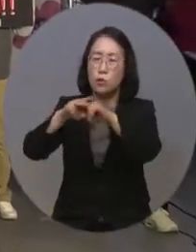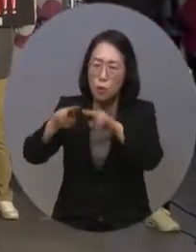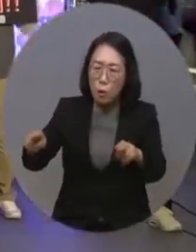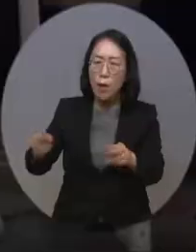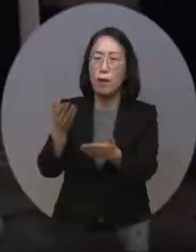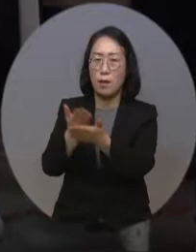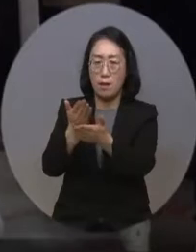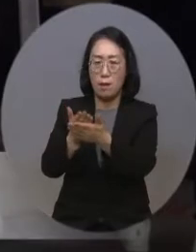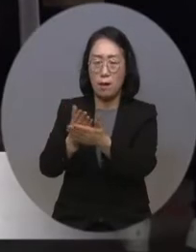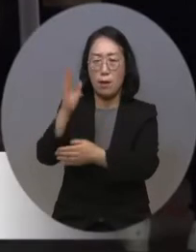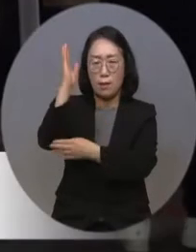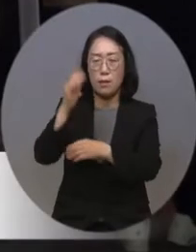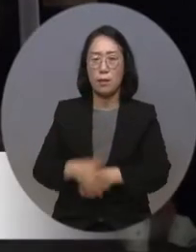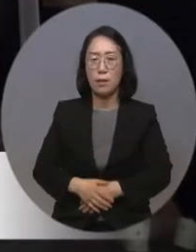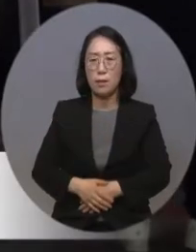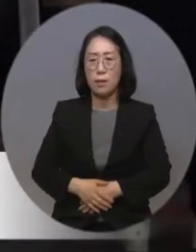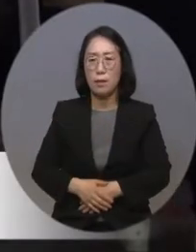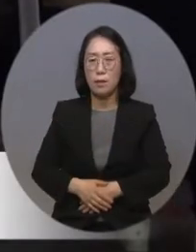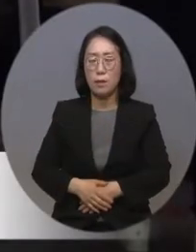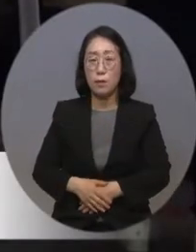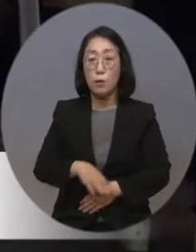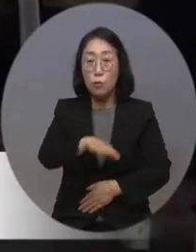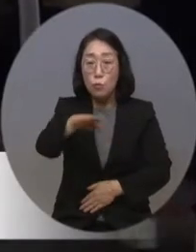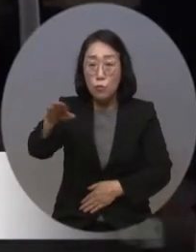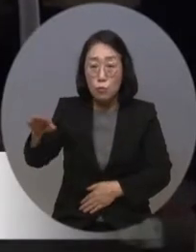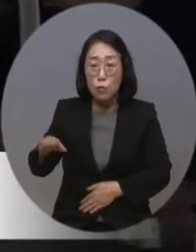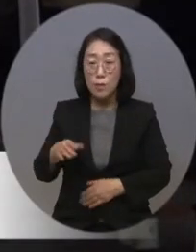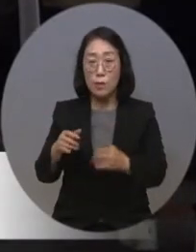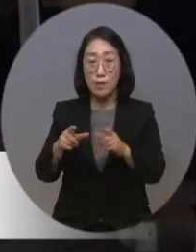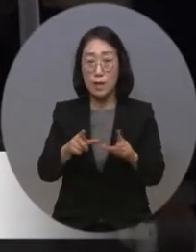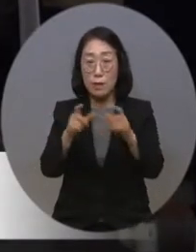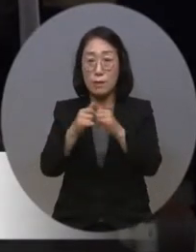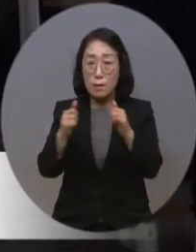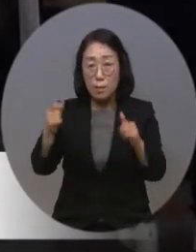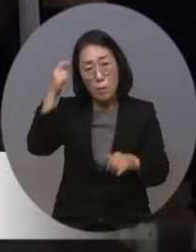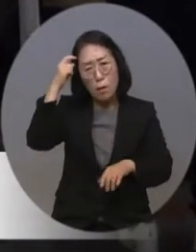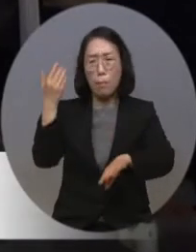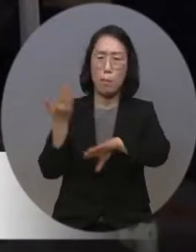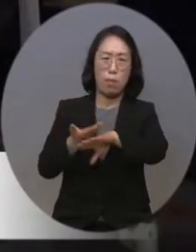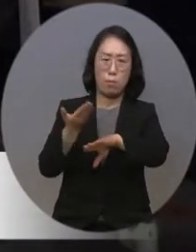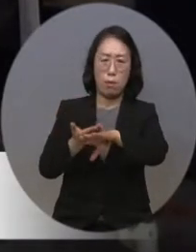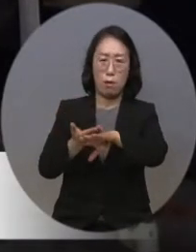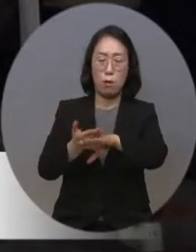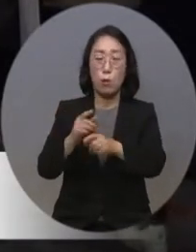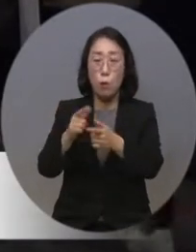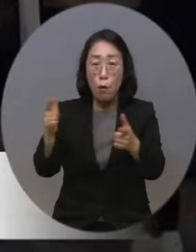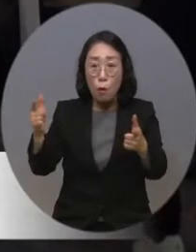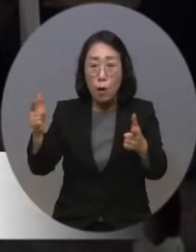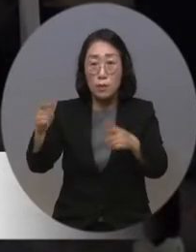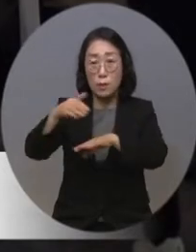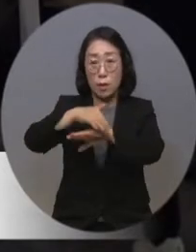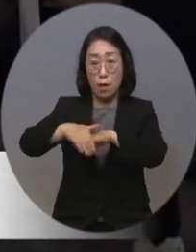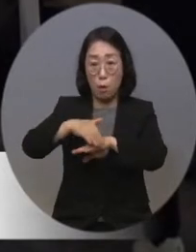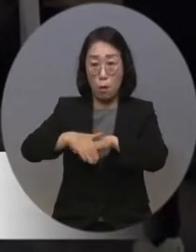요청했습니다. 의정부 시민들의 뜻하고는 전혀 관계가 없는 여러 가지 이런